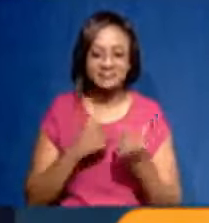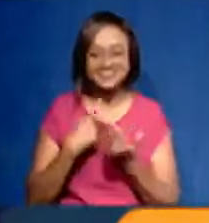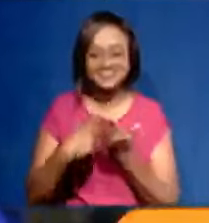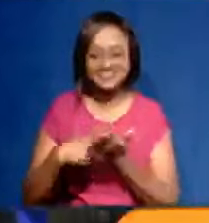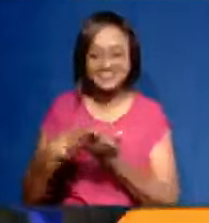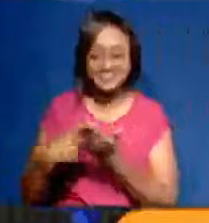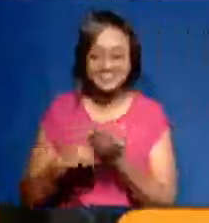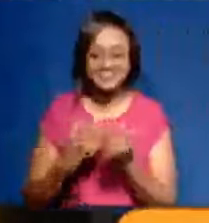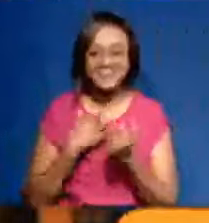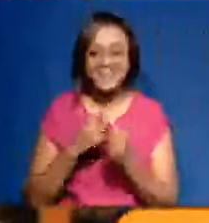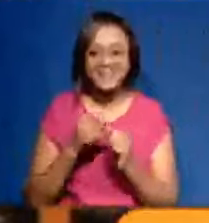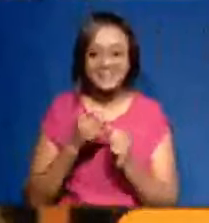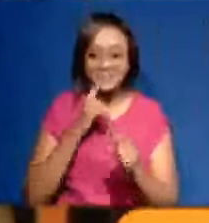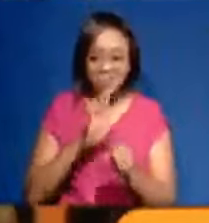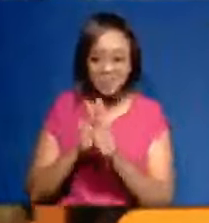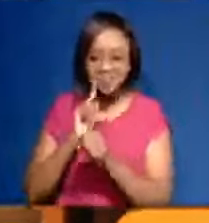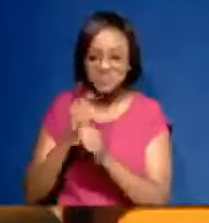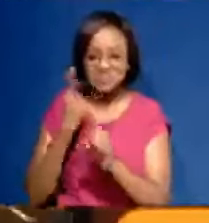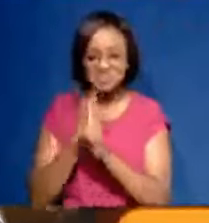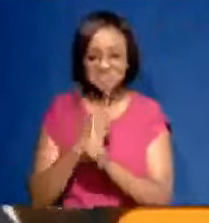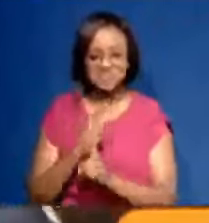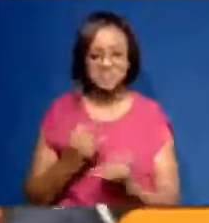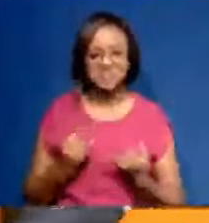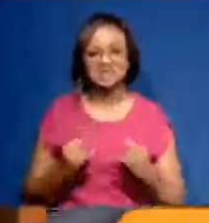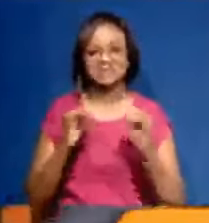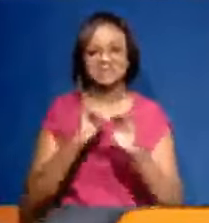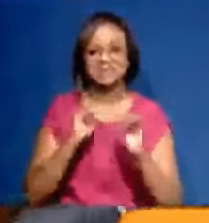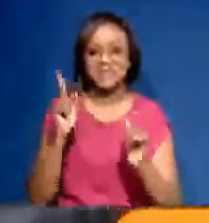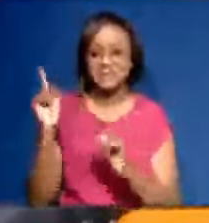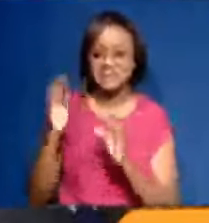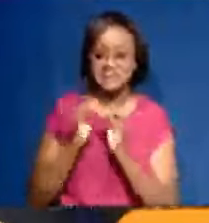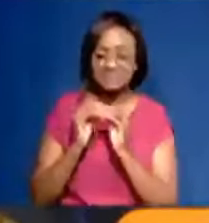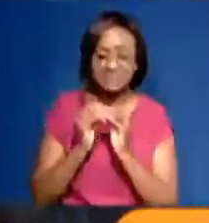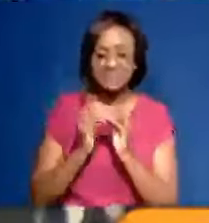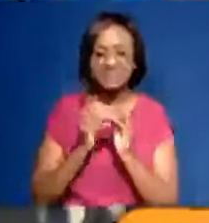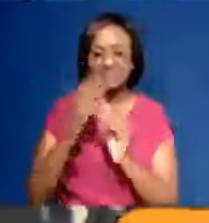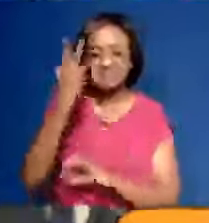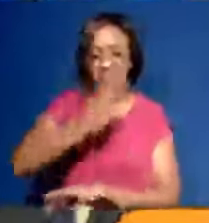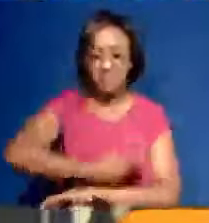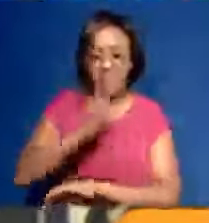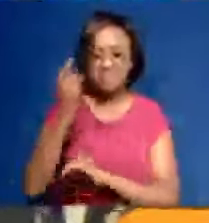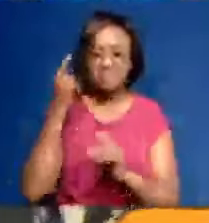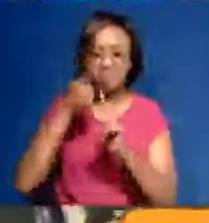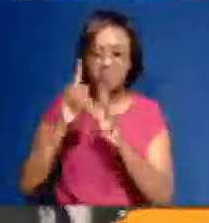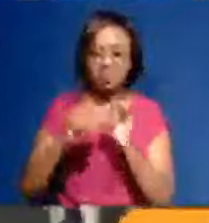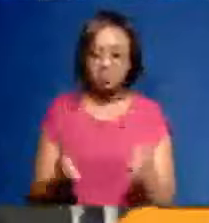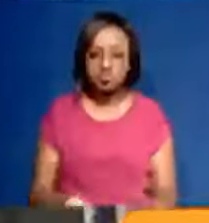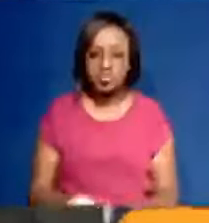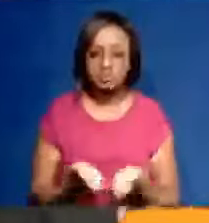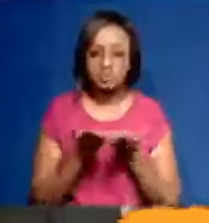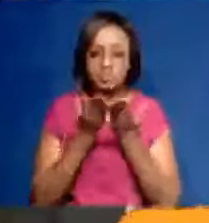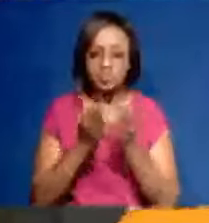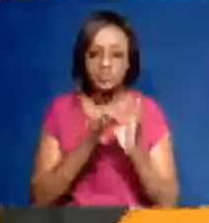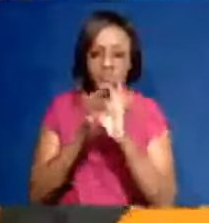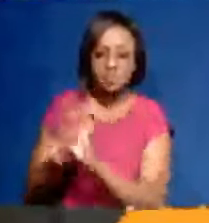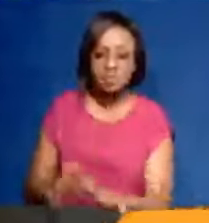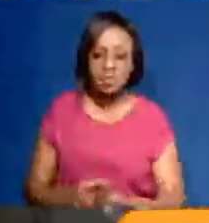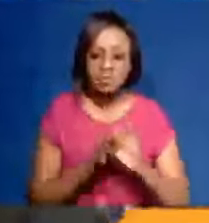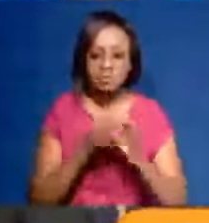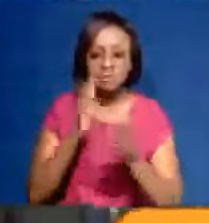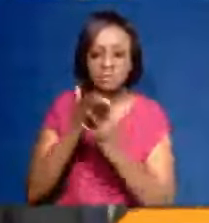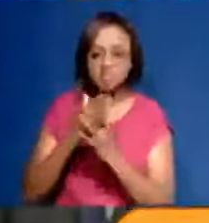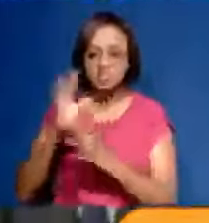hatua na kutekeleza ahadi zao. Mkutano huo wa siku mbili unalenga kuimarisha uhusiano na ushirikiano kati ya Afrika na Italy.